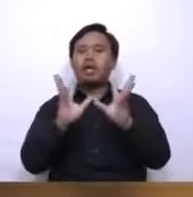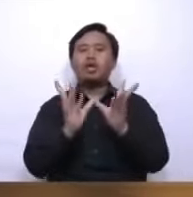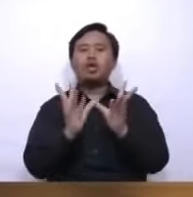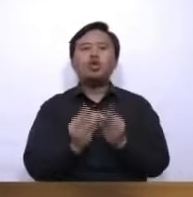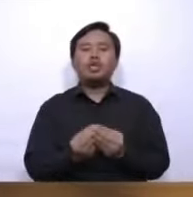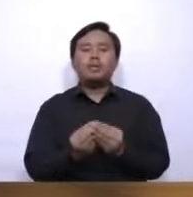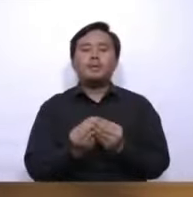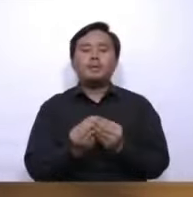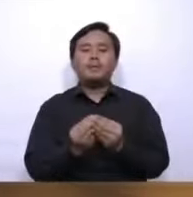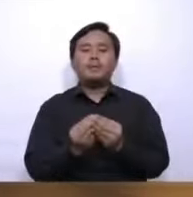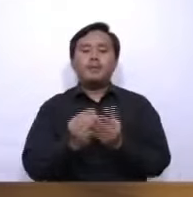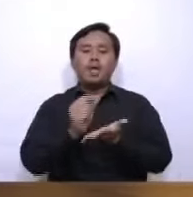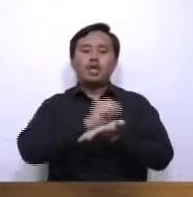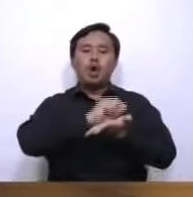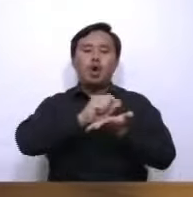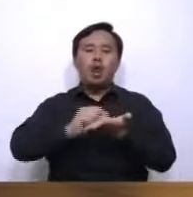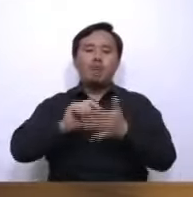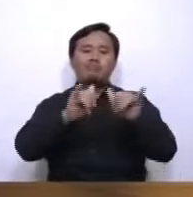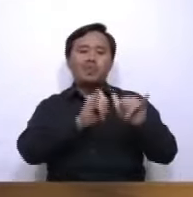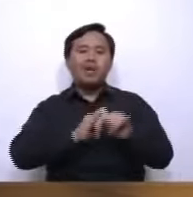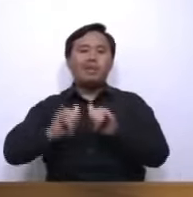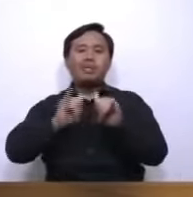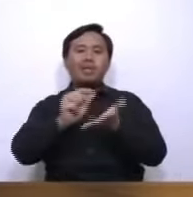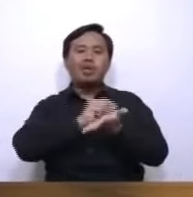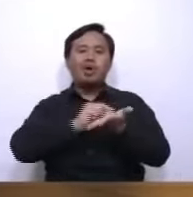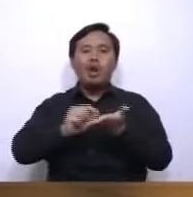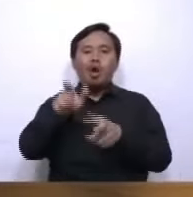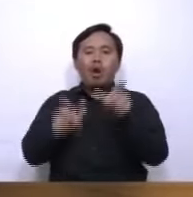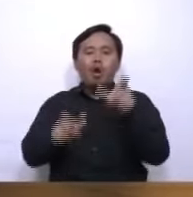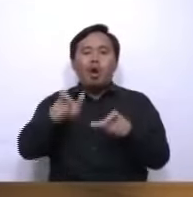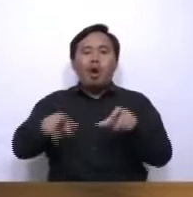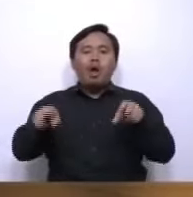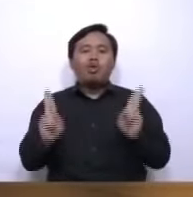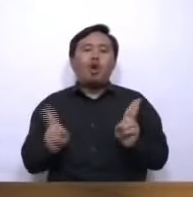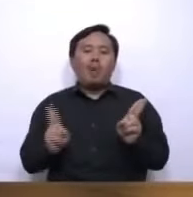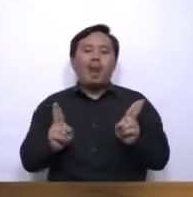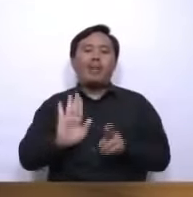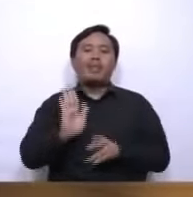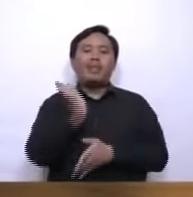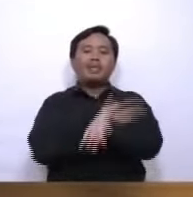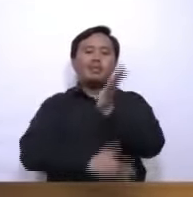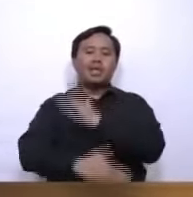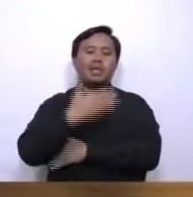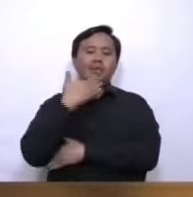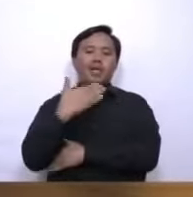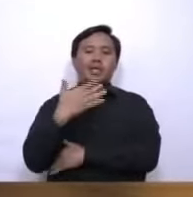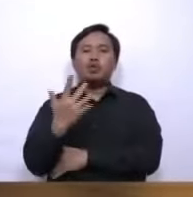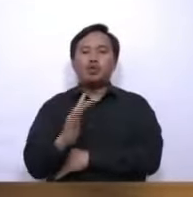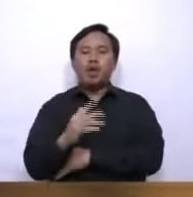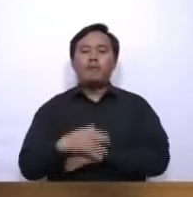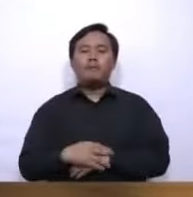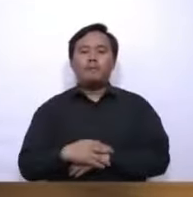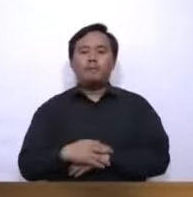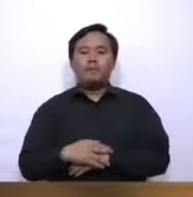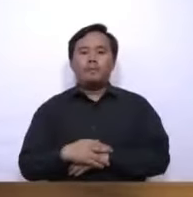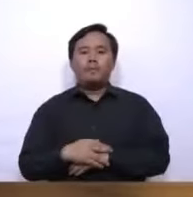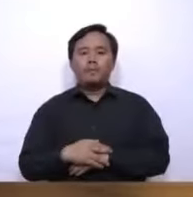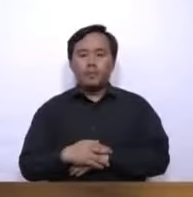inklusi sekolah bersama-sama dengan anak-anak yang normal disabilitas sudah terbiasa. Oleh karena itu, untuk memacu